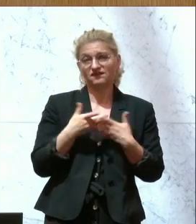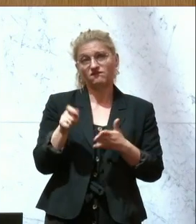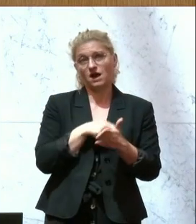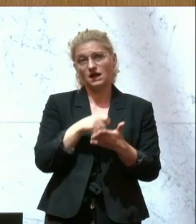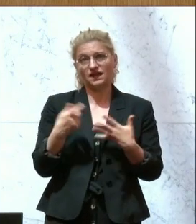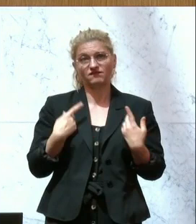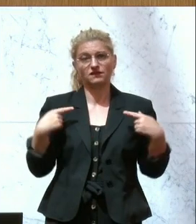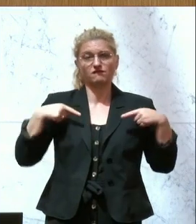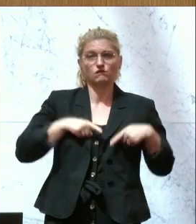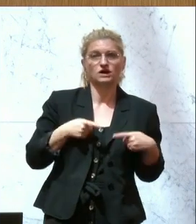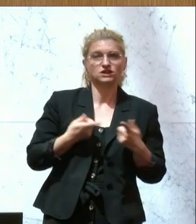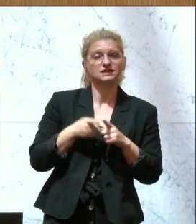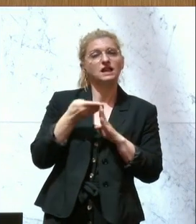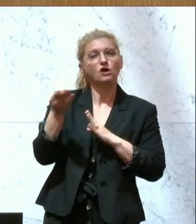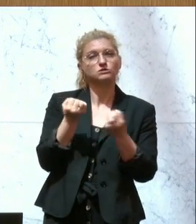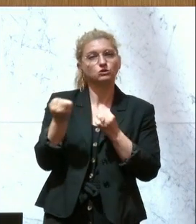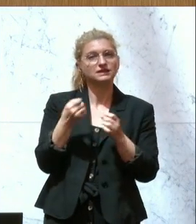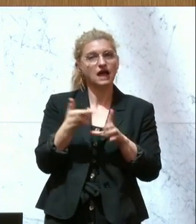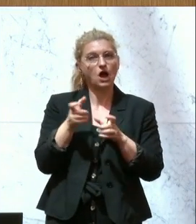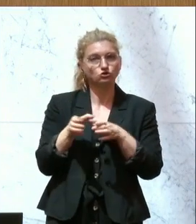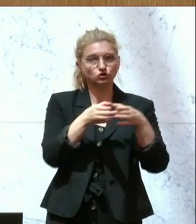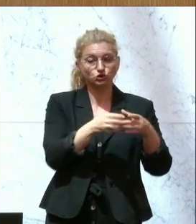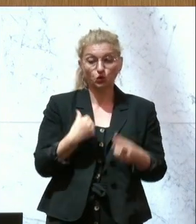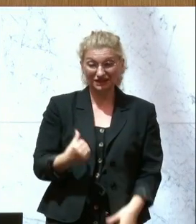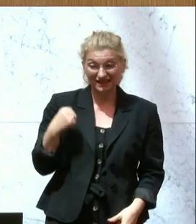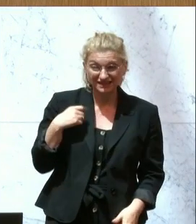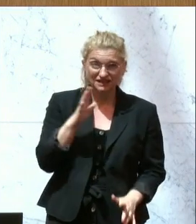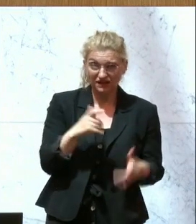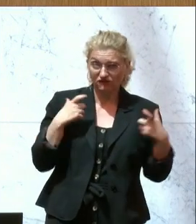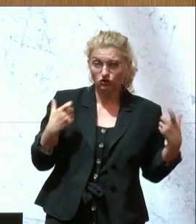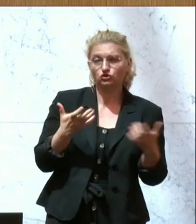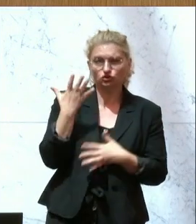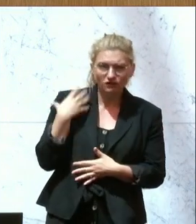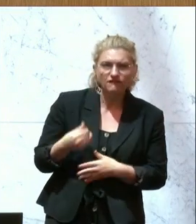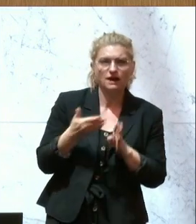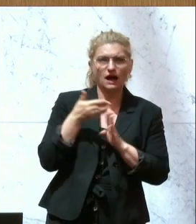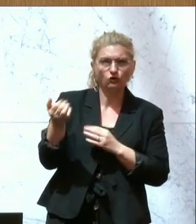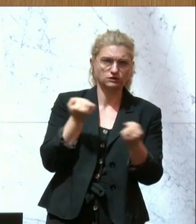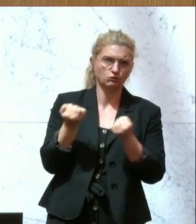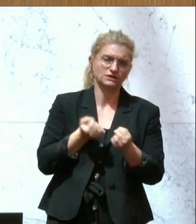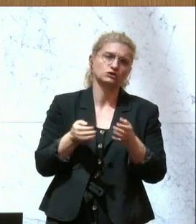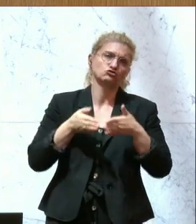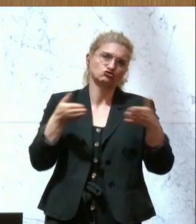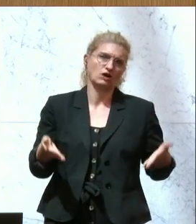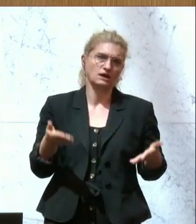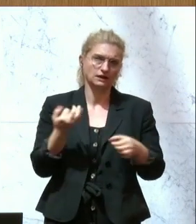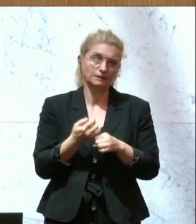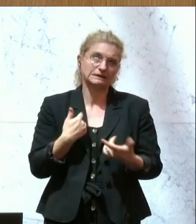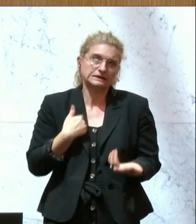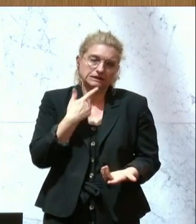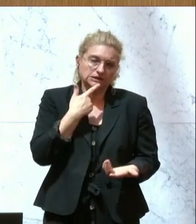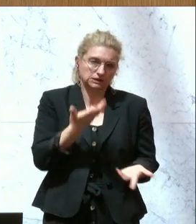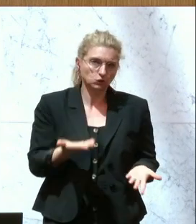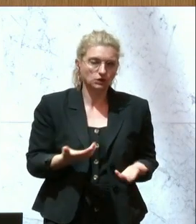Außenpolitischen Ausschusses gemacht haben und gestern hat er in dieser Funktion schon wieder außenpolitisch Schaden angerichtet, behaupte ich einmal. Und ich würde